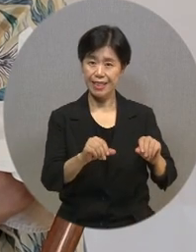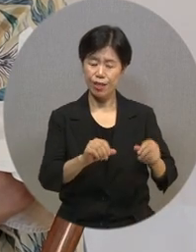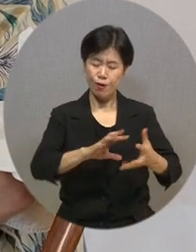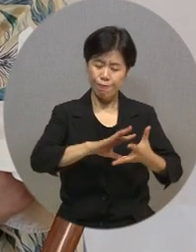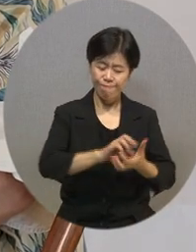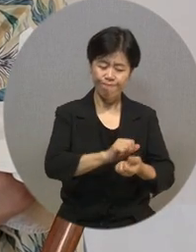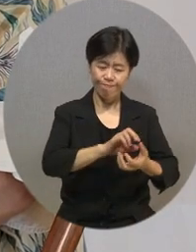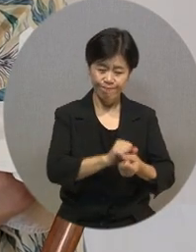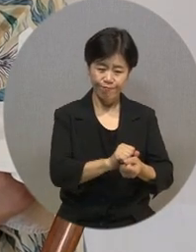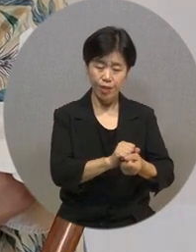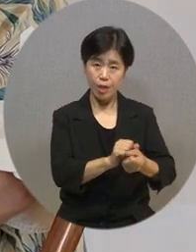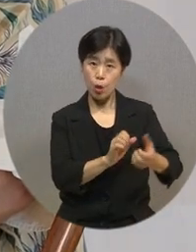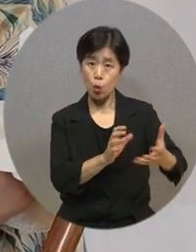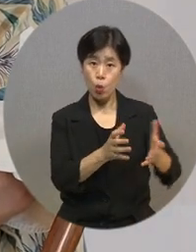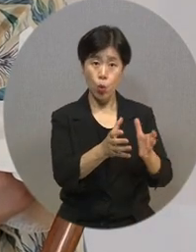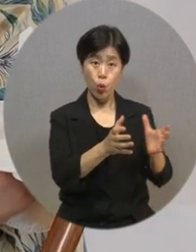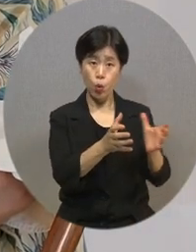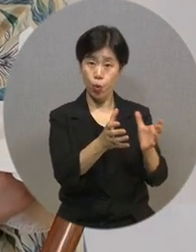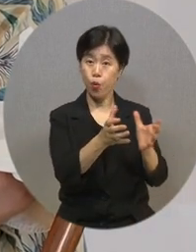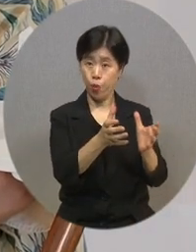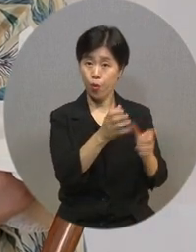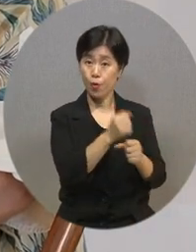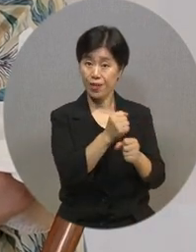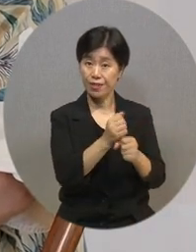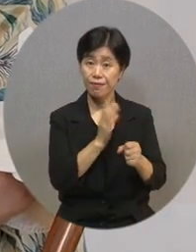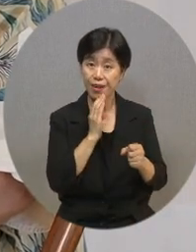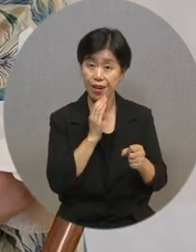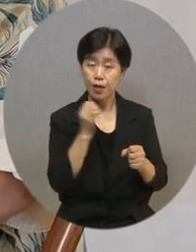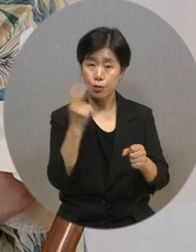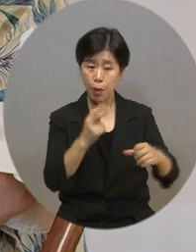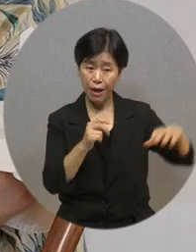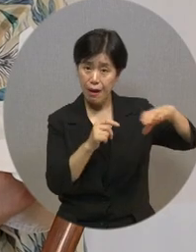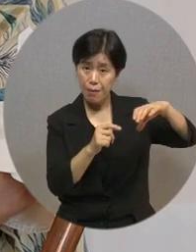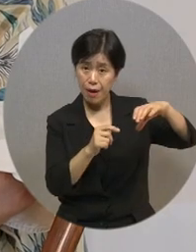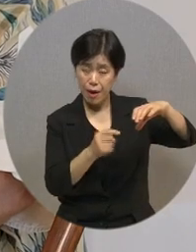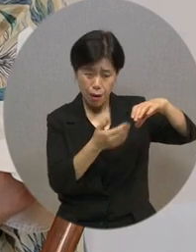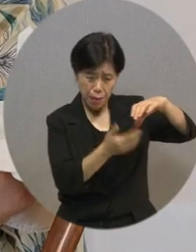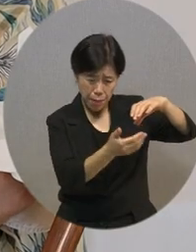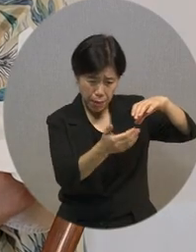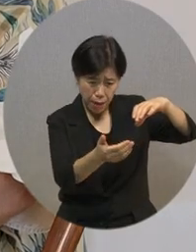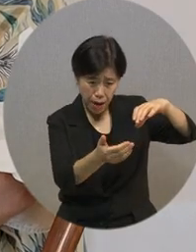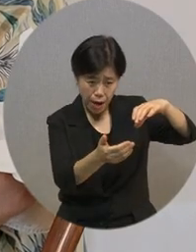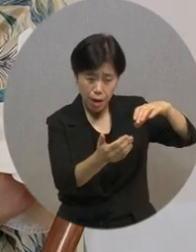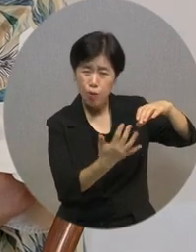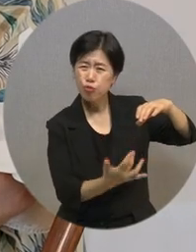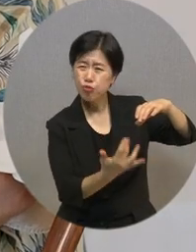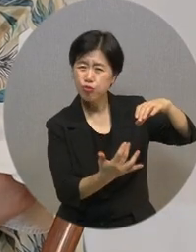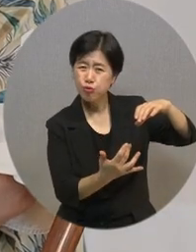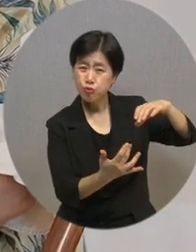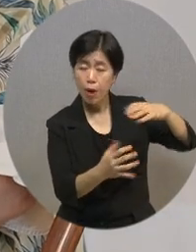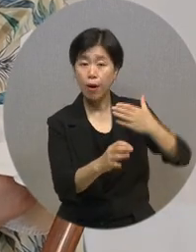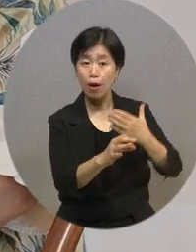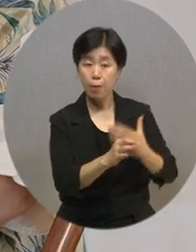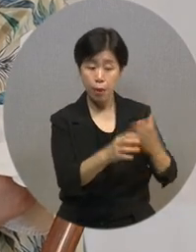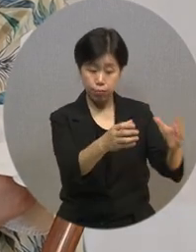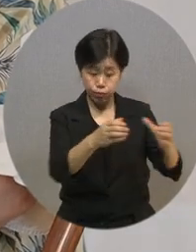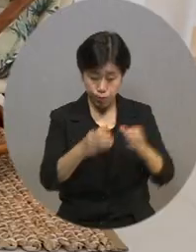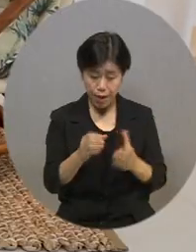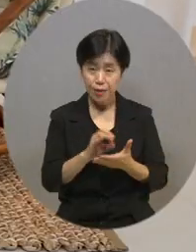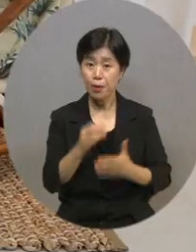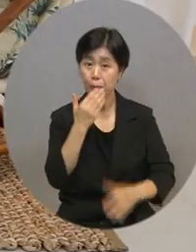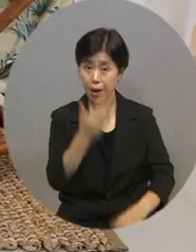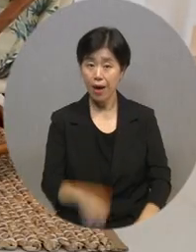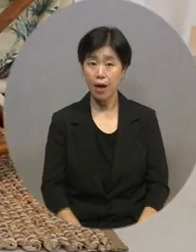또 2차로 가마에서 구워서 그렇게 나와야지만 저희들이 쓸 수 있는 게 되잖아요.